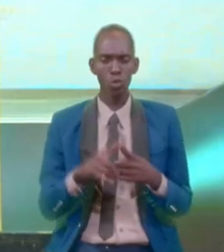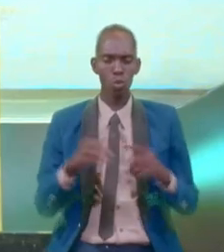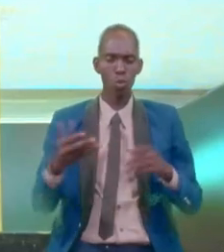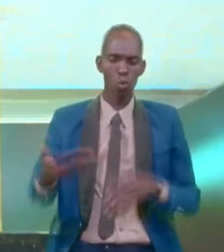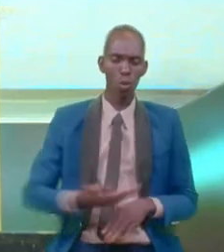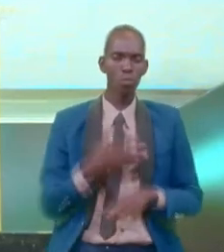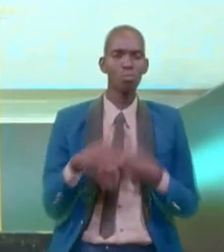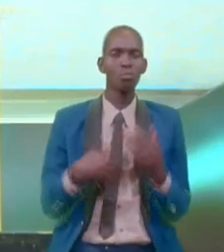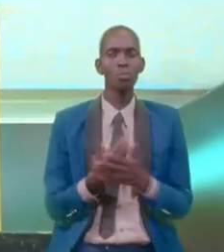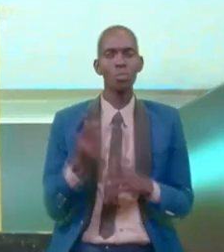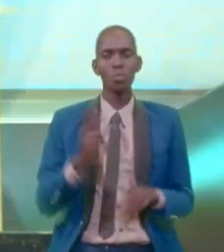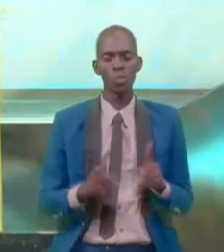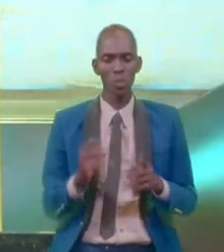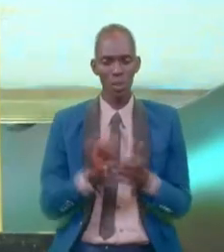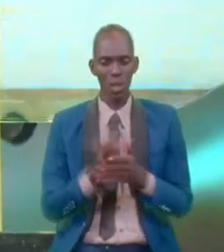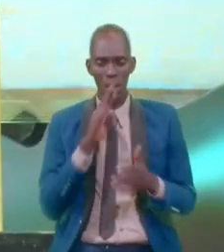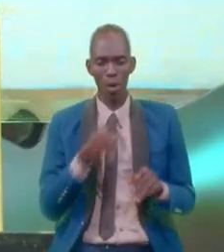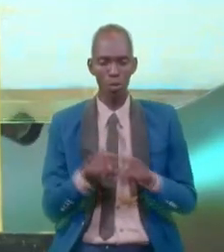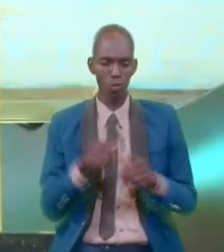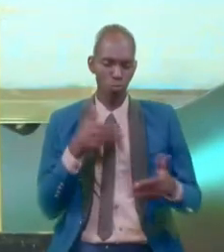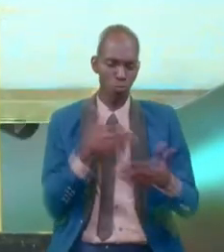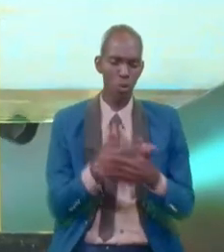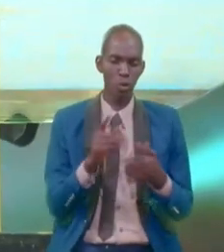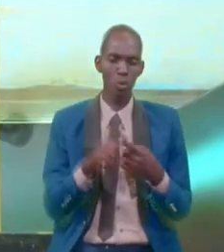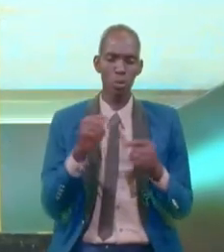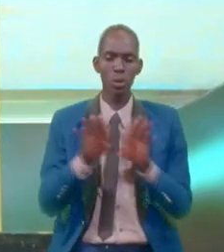ne pouvait plus les contenir.